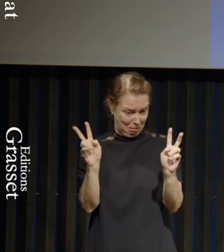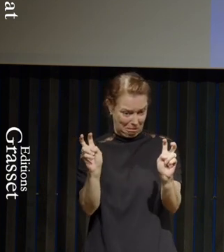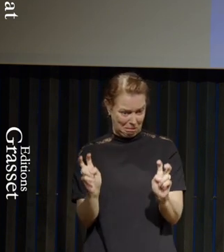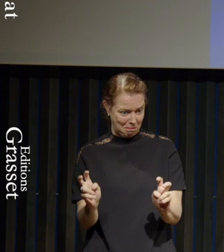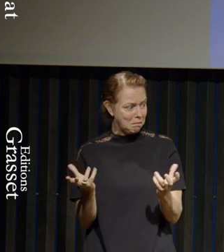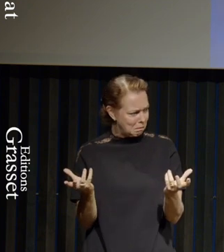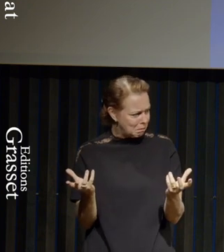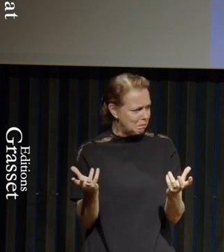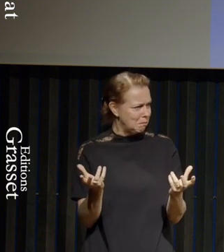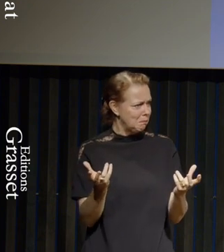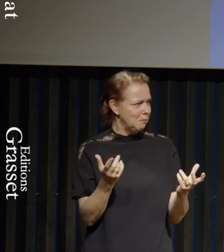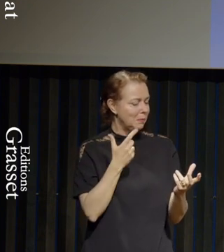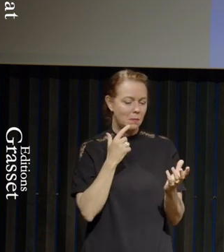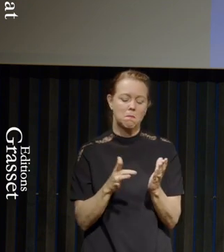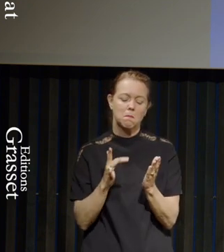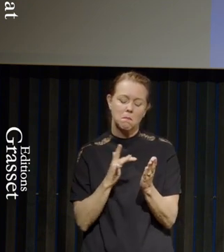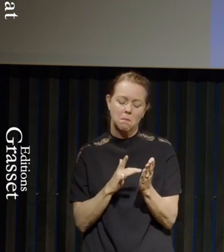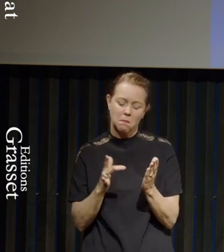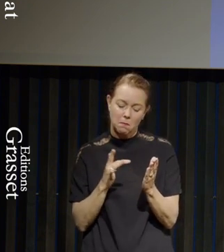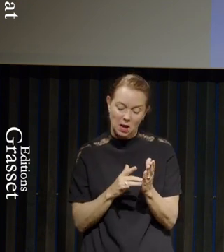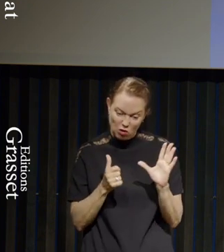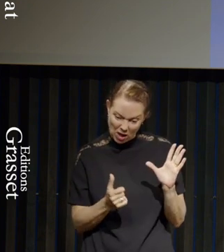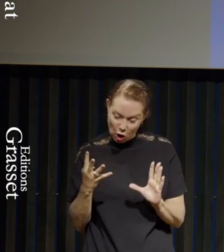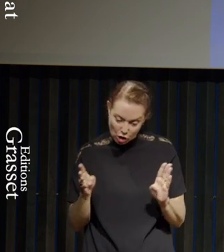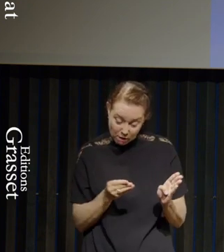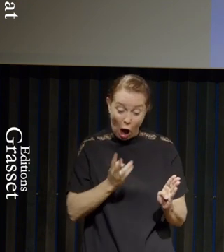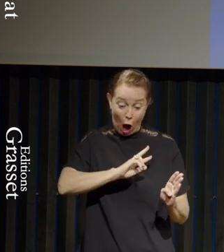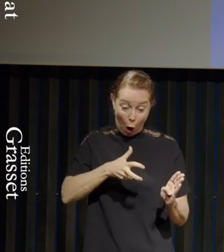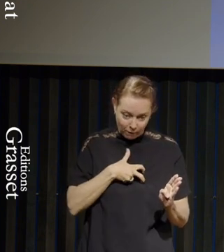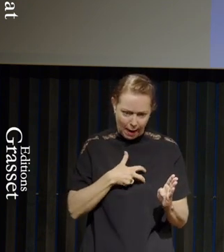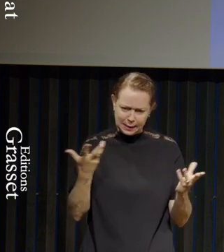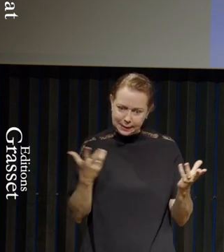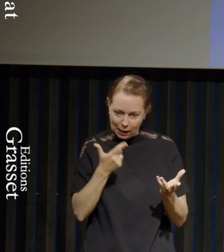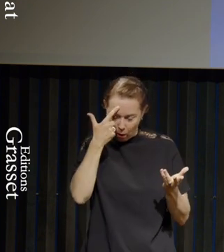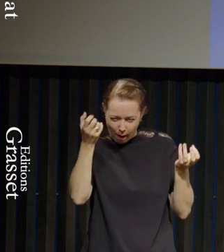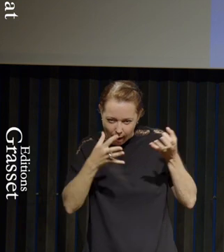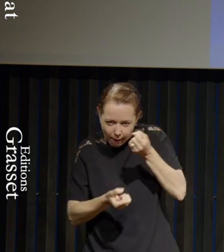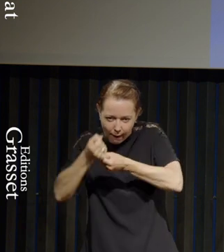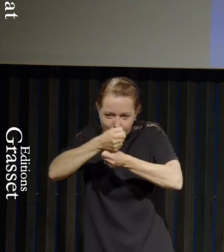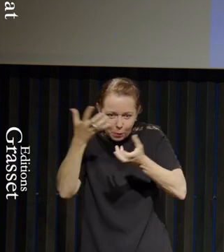vous attendez la page 169 pour poser cette question, à savoir, c'est quoi la création ?